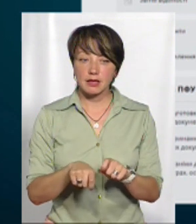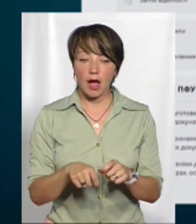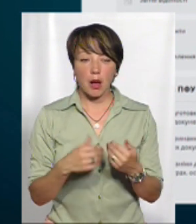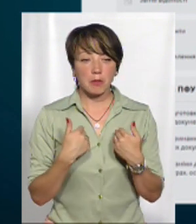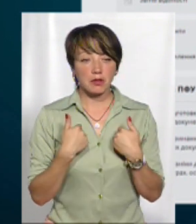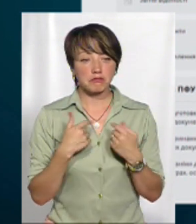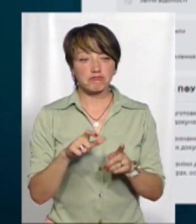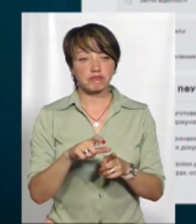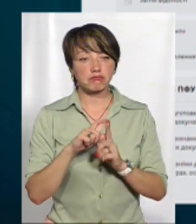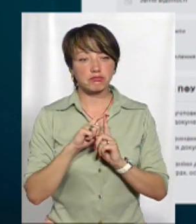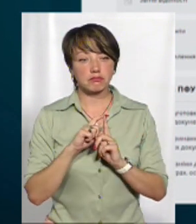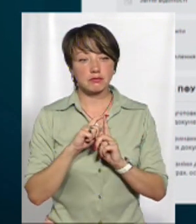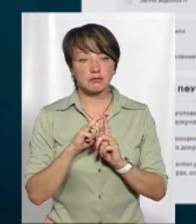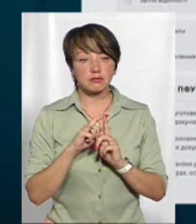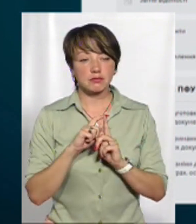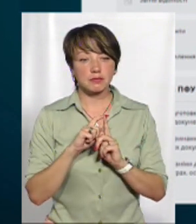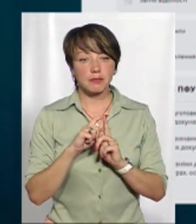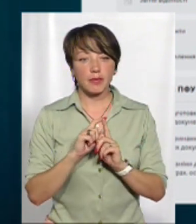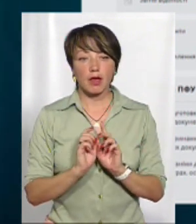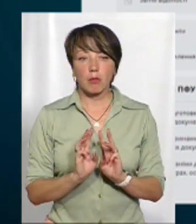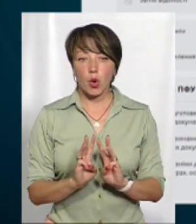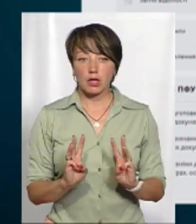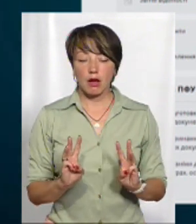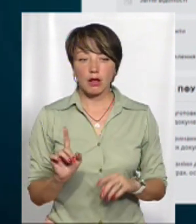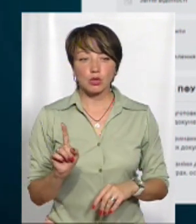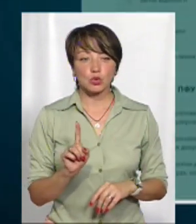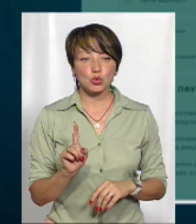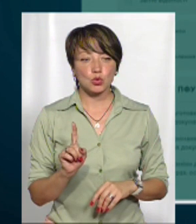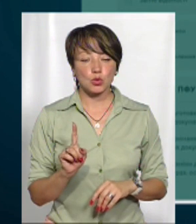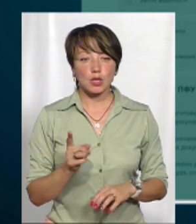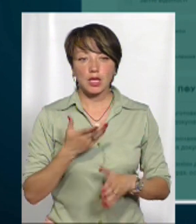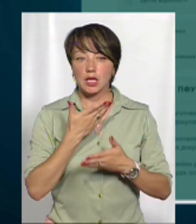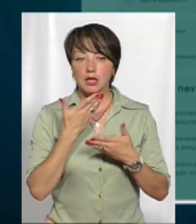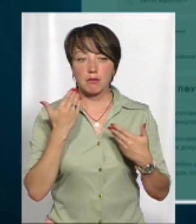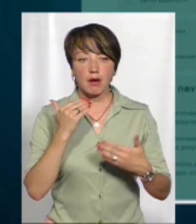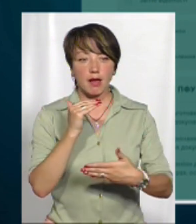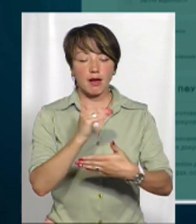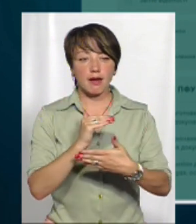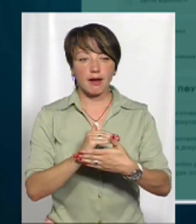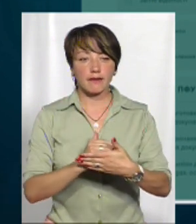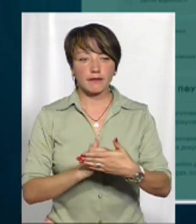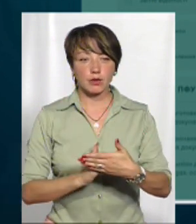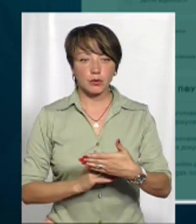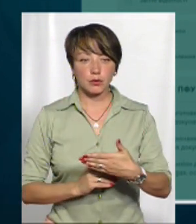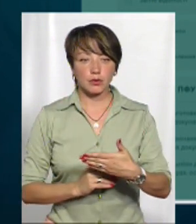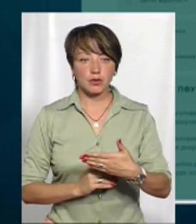а мені відповідає портал, що немає графіку